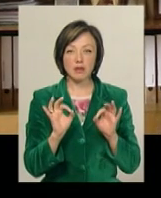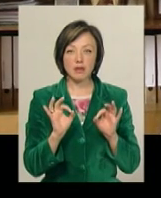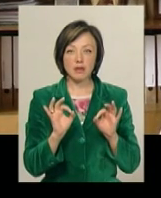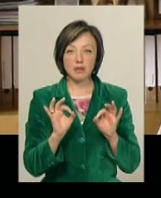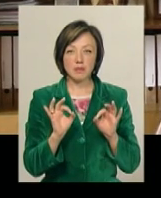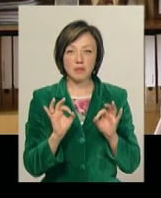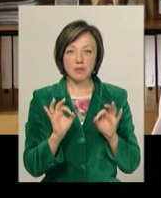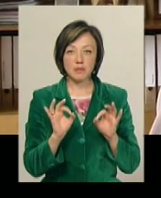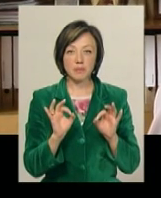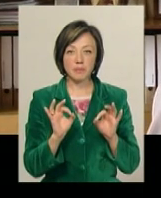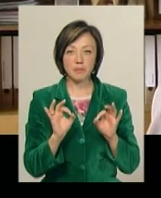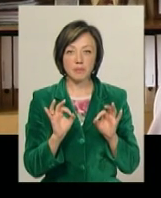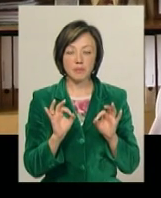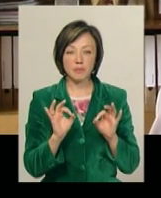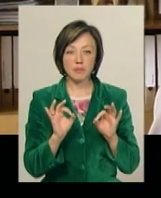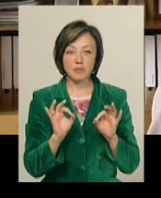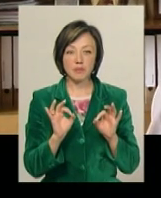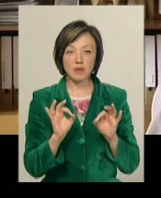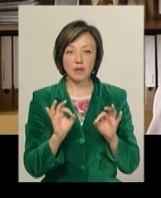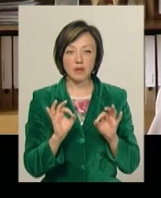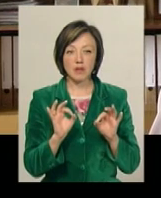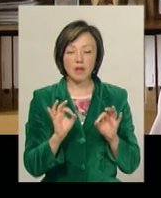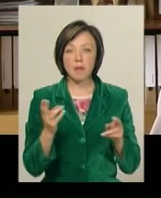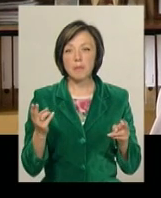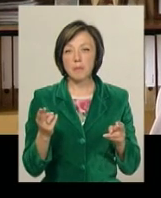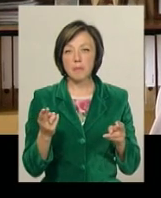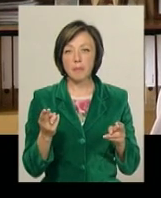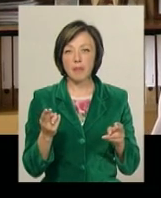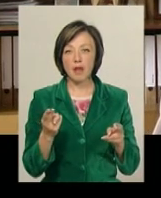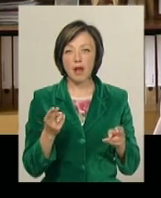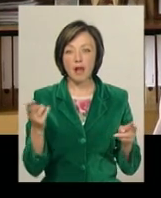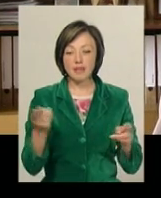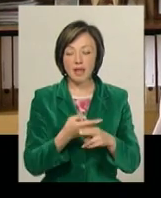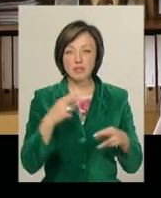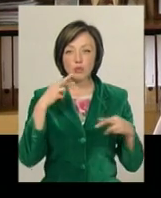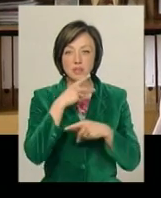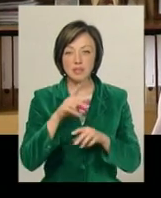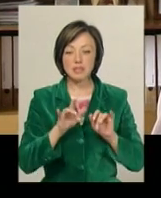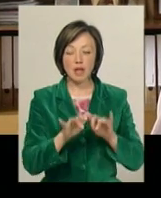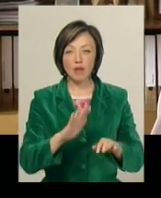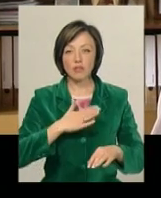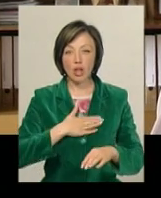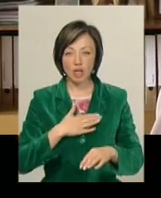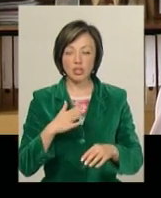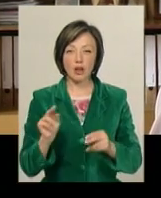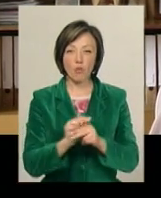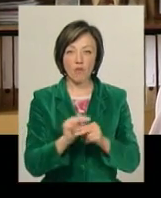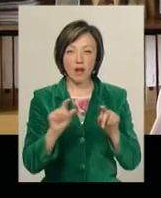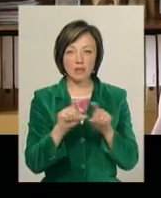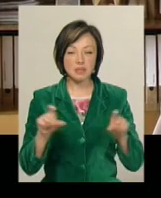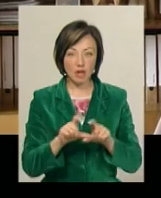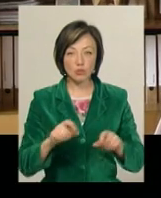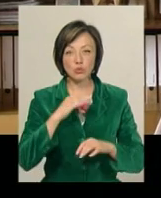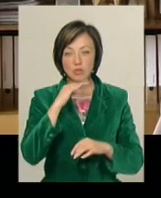дезинтоксикаційних заходів в реанімаціях наших лікувально-профілактичних закладів